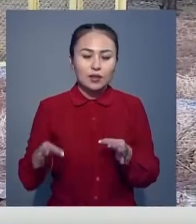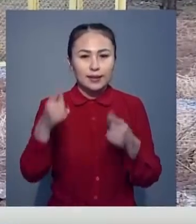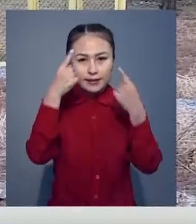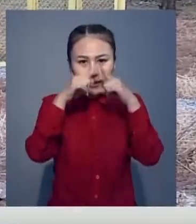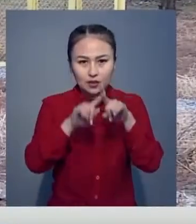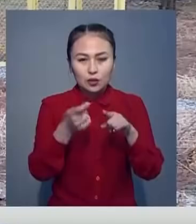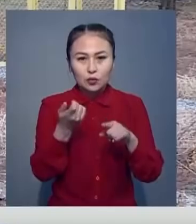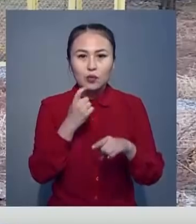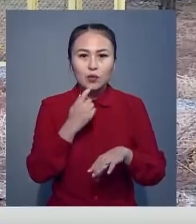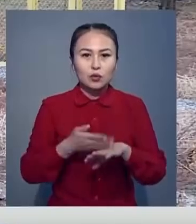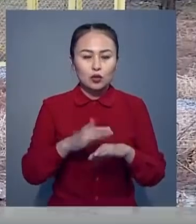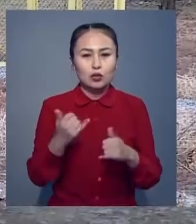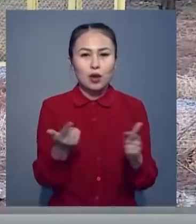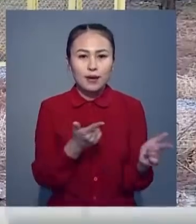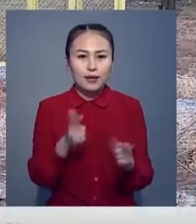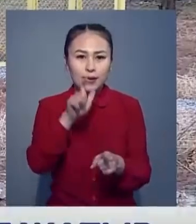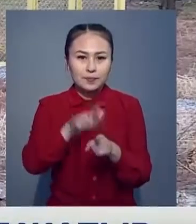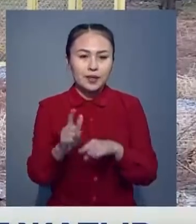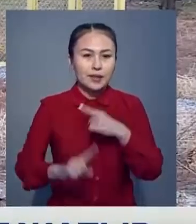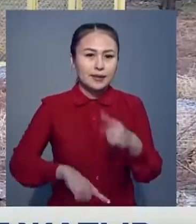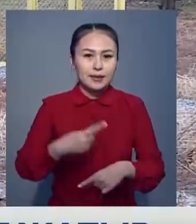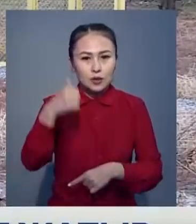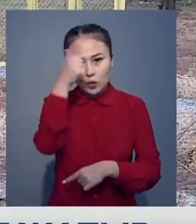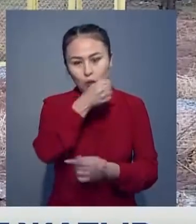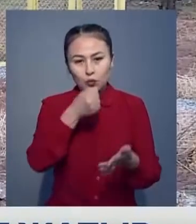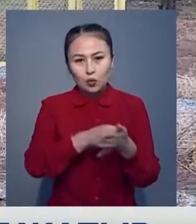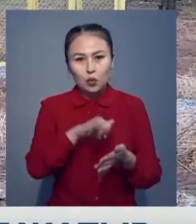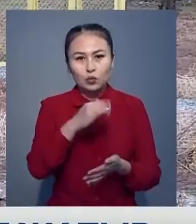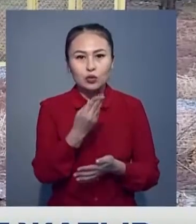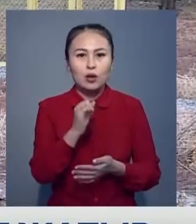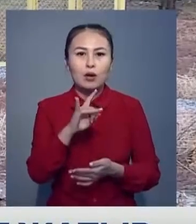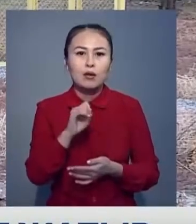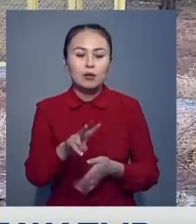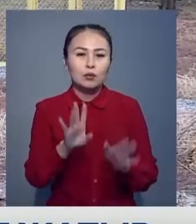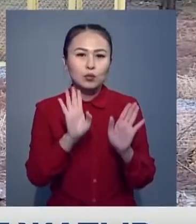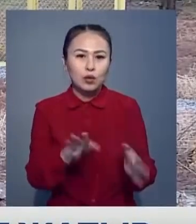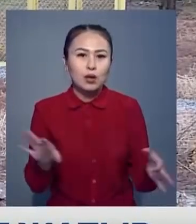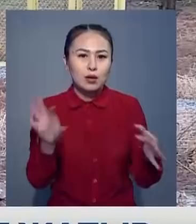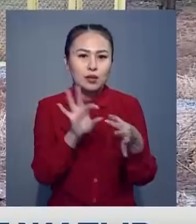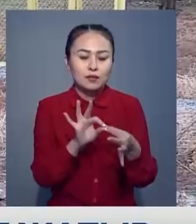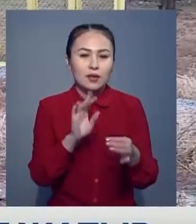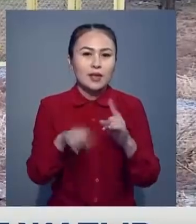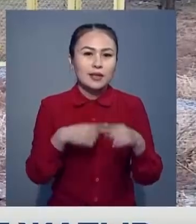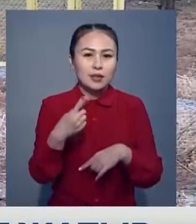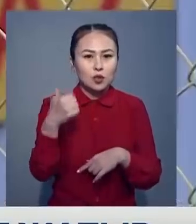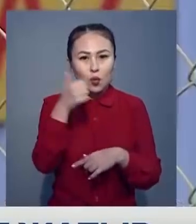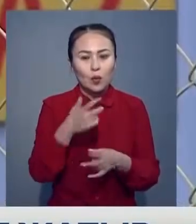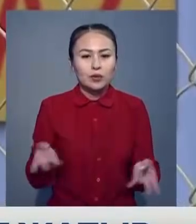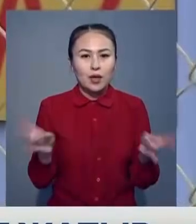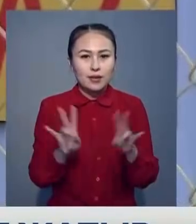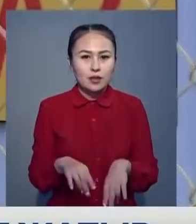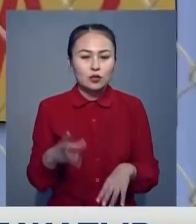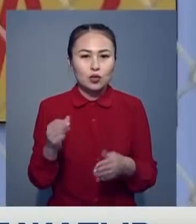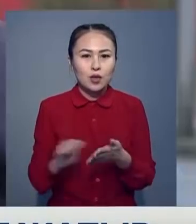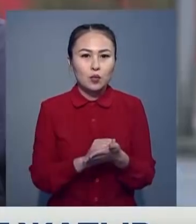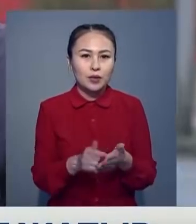экономикалық негіздеме дайындалып жатыр. Келесі жылы үш аралға дейін газ құбырын тартамыз. Сонымен қатар келесі жылы қалған 2 ауданға газ тарту үшін